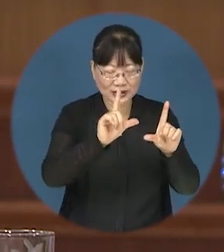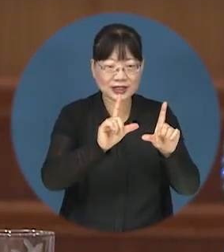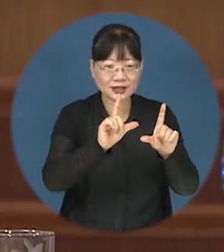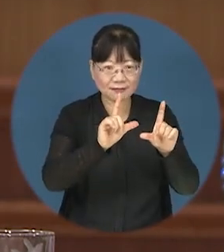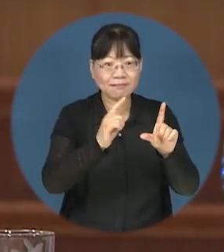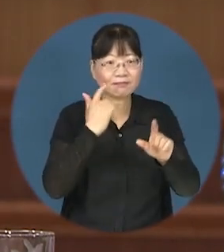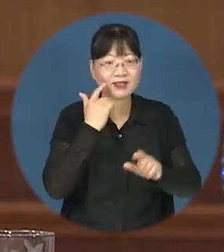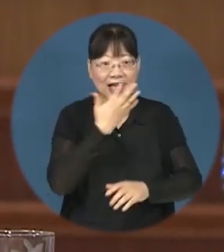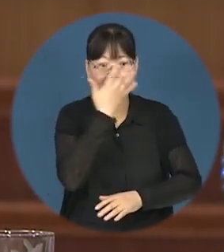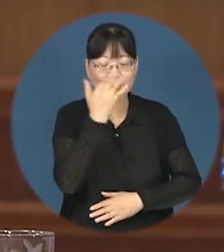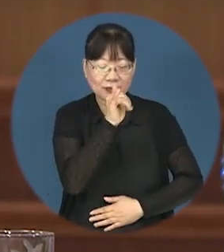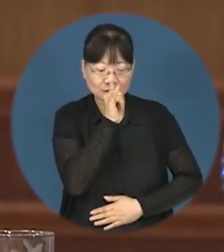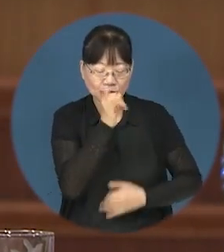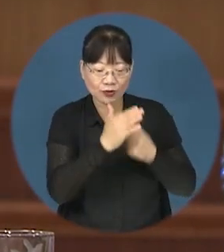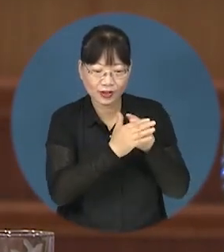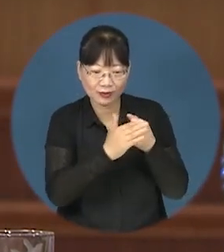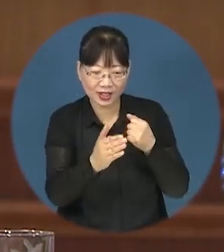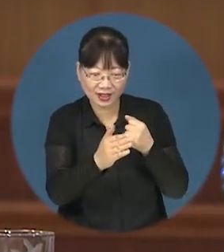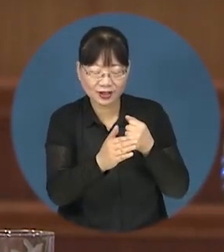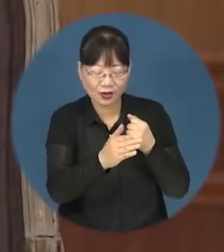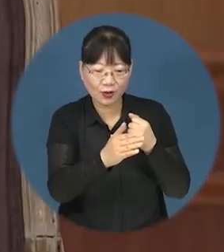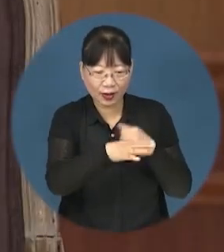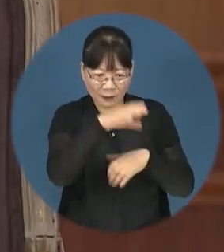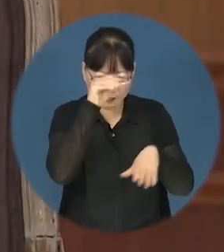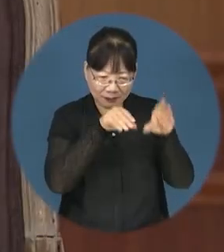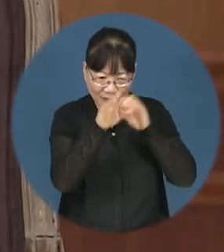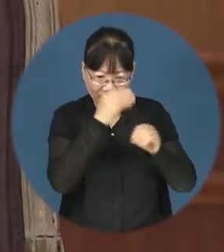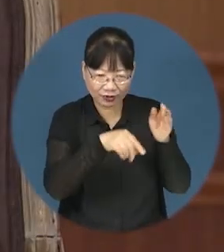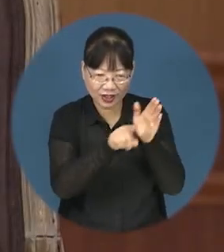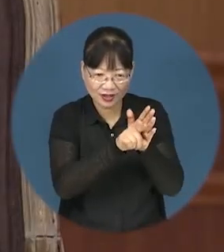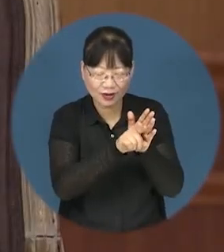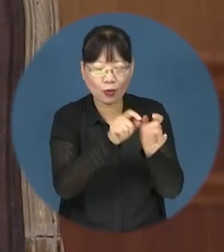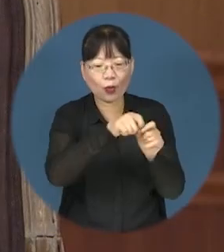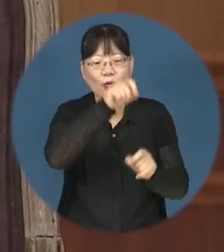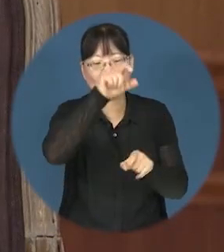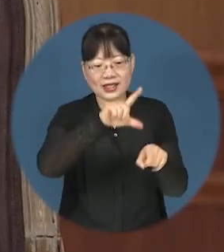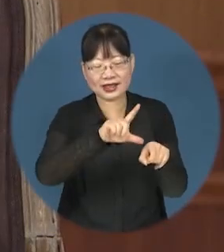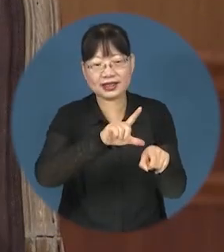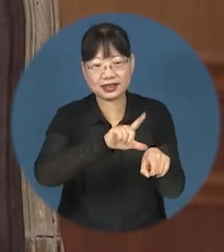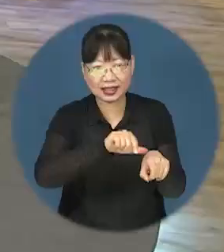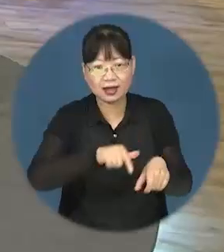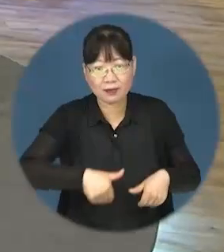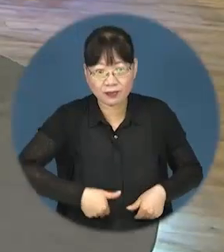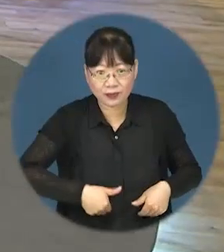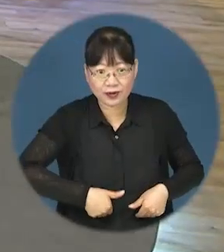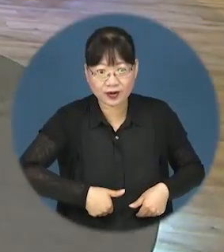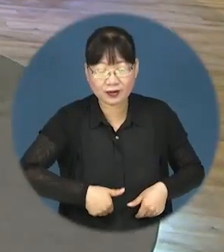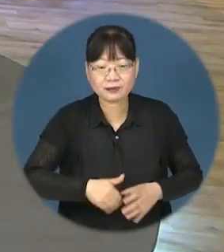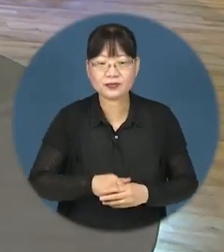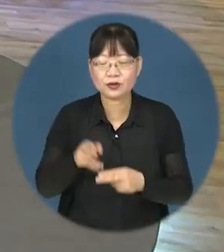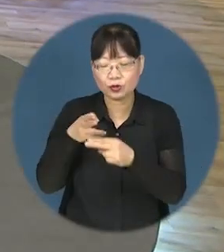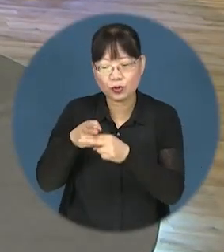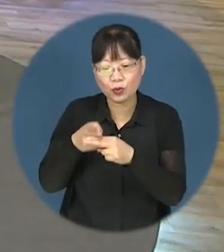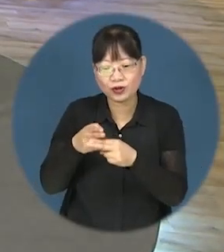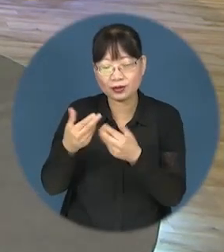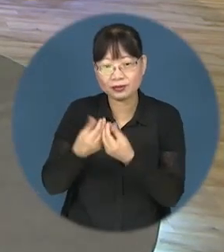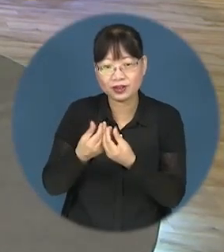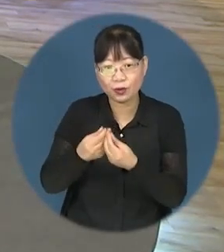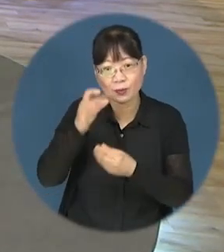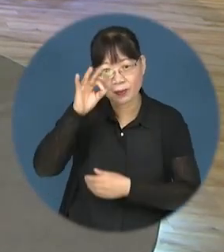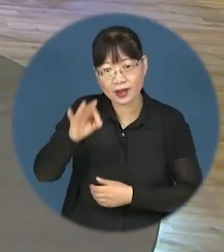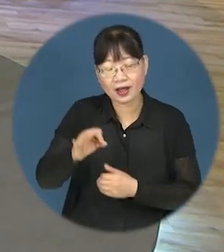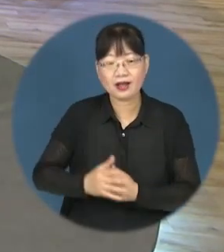정영미 를 따라가기 위해서는 몇 년씩 걸린다 4 예 그래서 좀 요리로 비유하자면 예